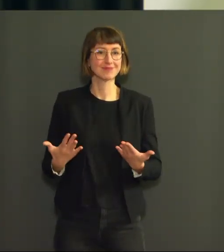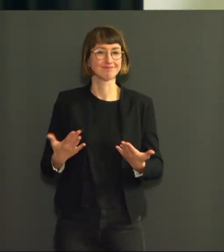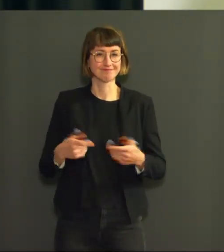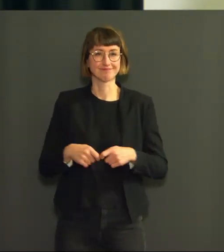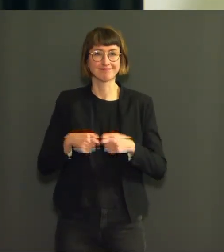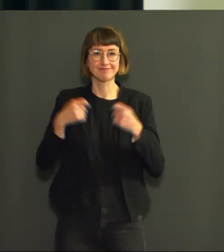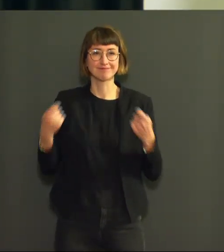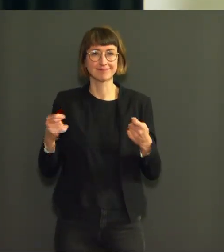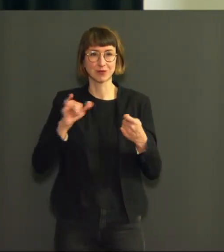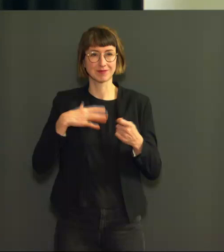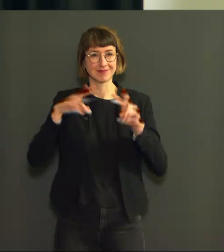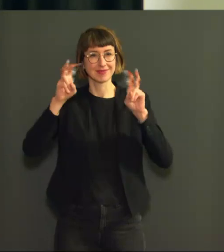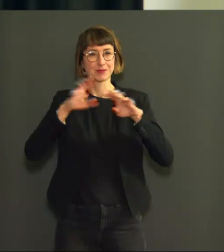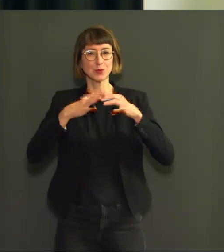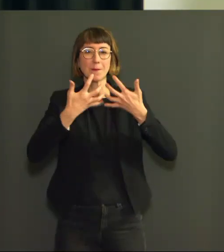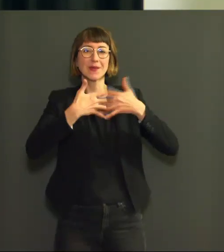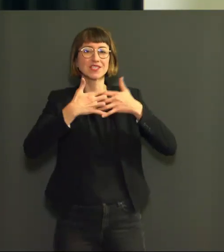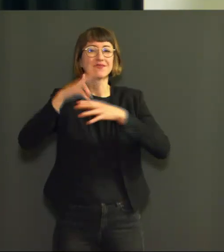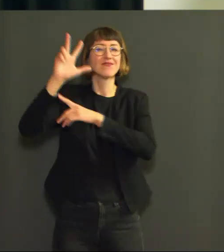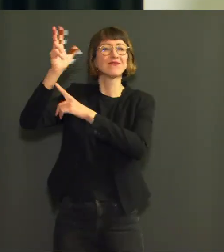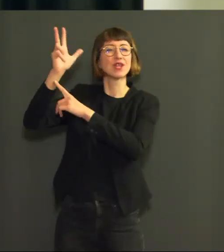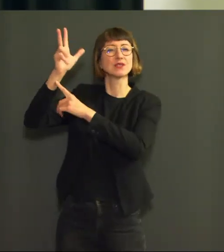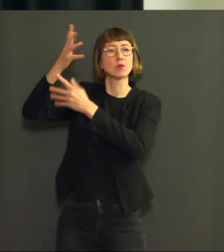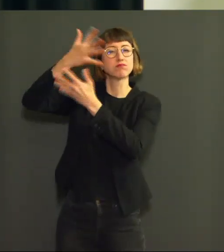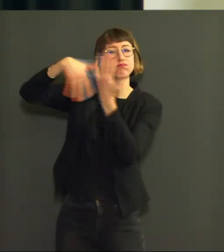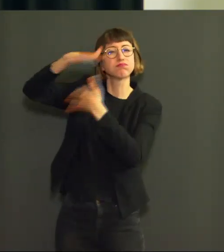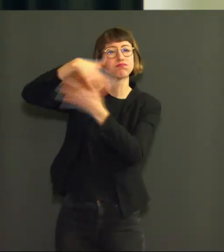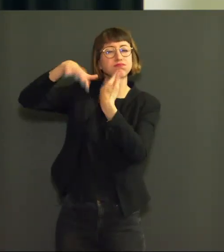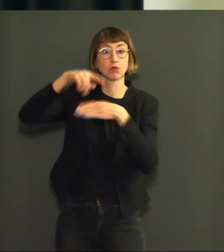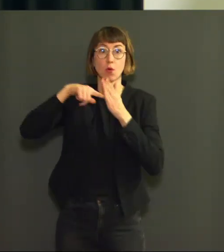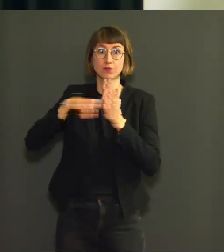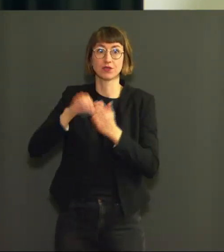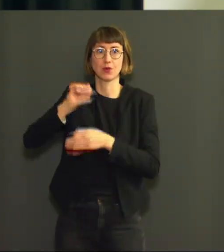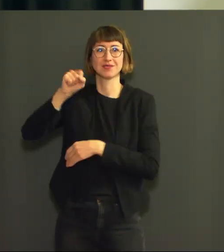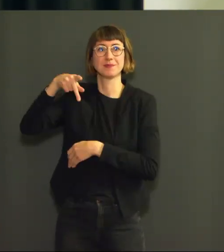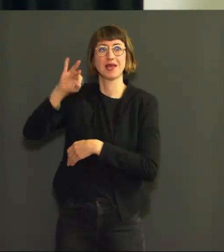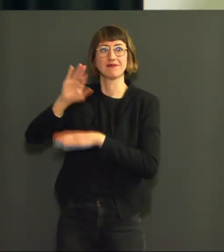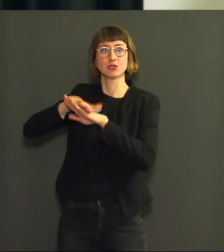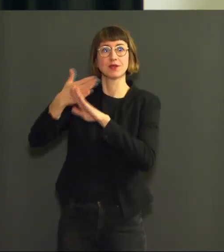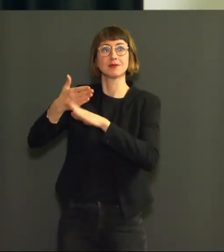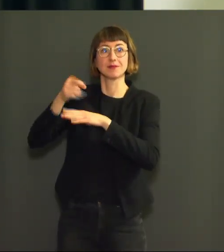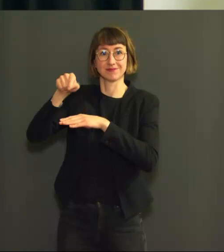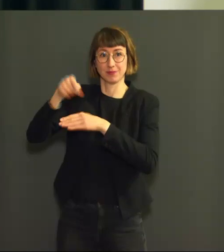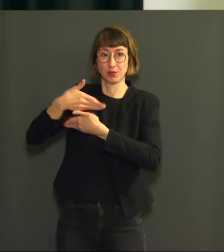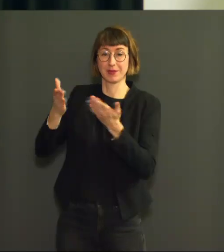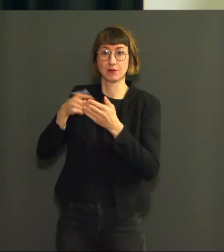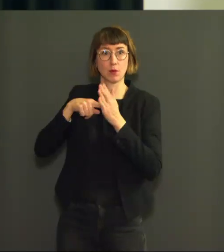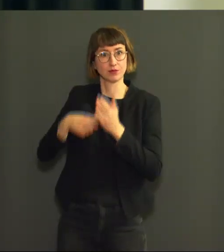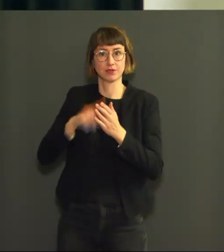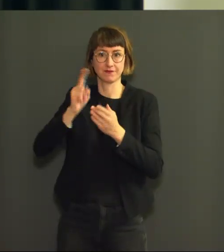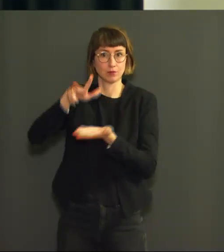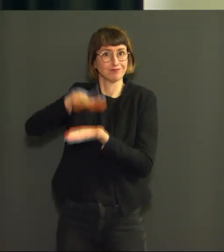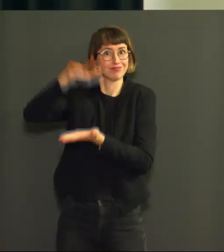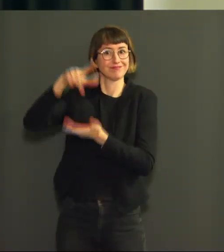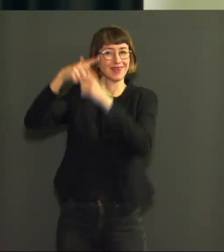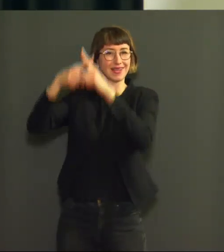purification doivent être enregistrés auprès de nos services qui dépendent du SPF Santé publique. Cela nous permettra d'avoir